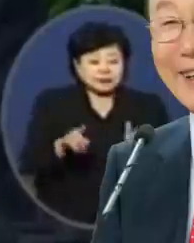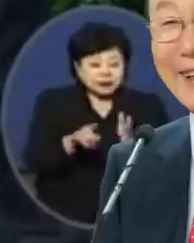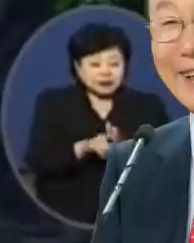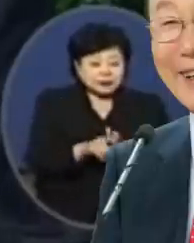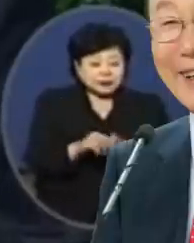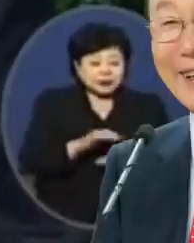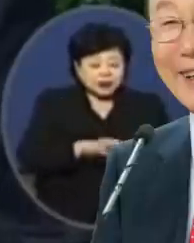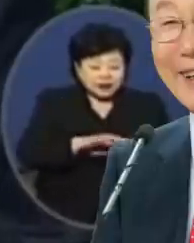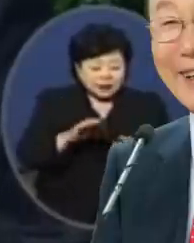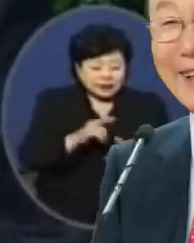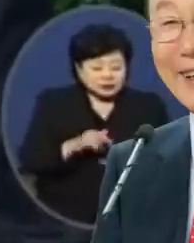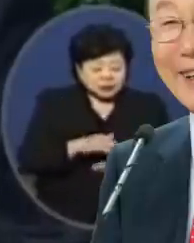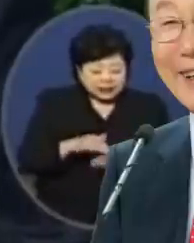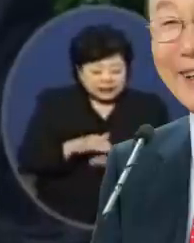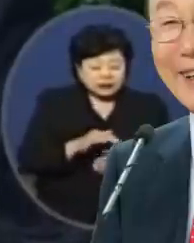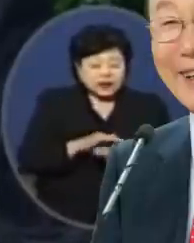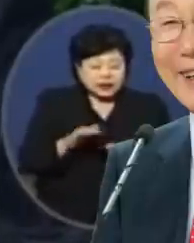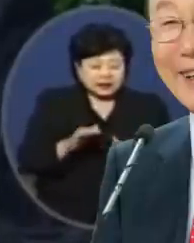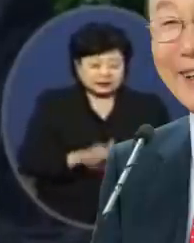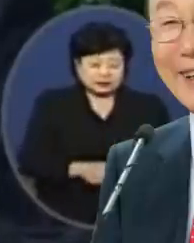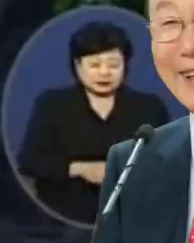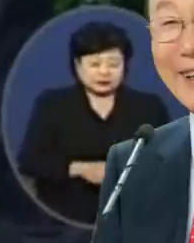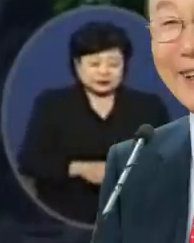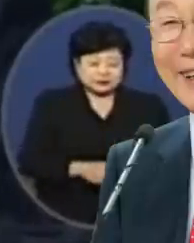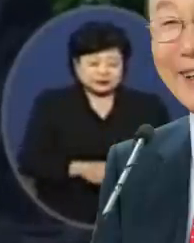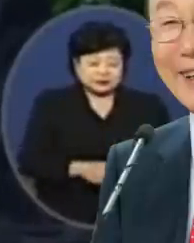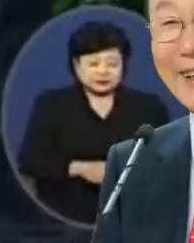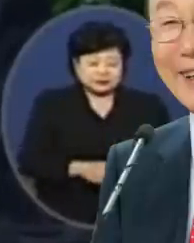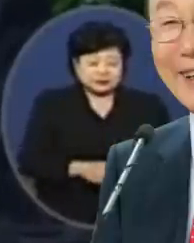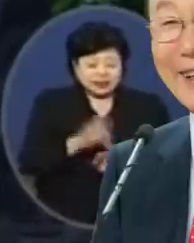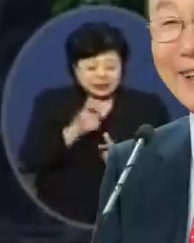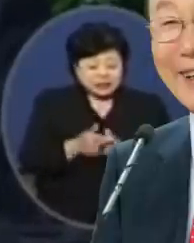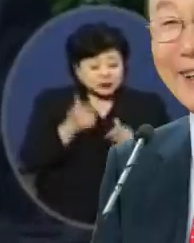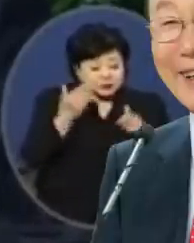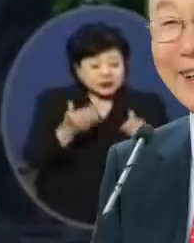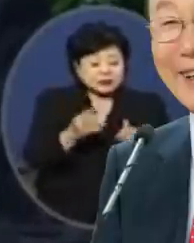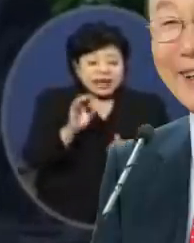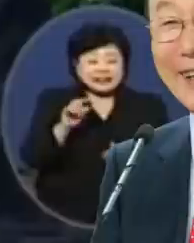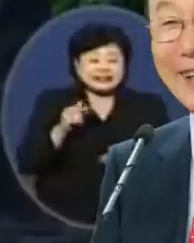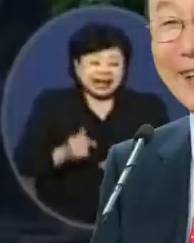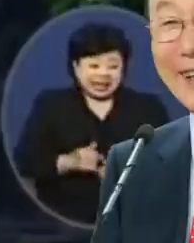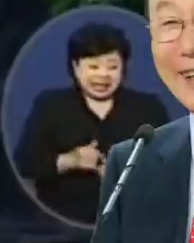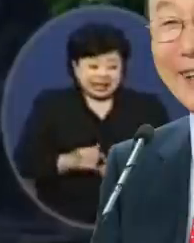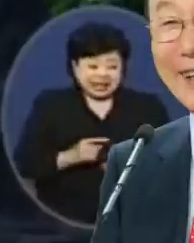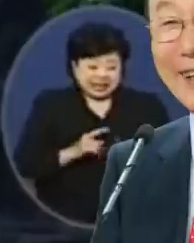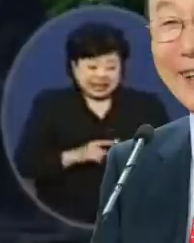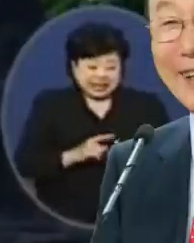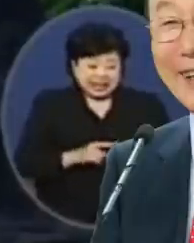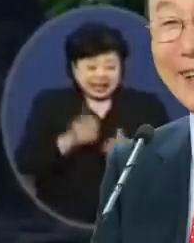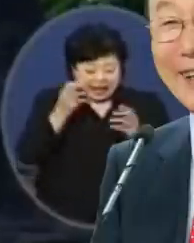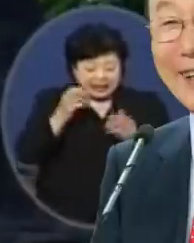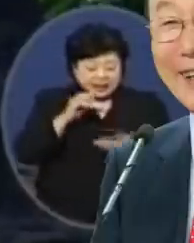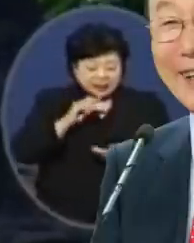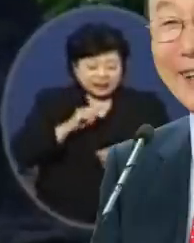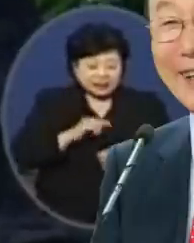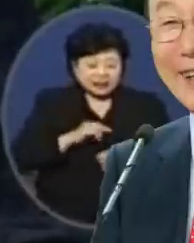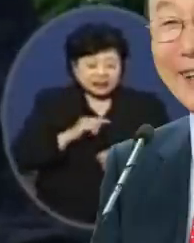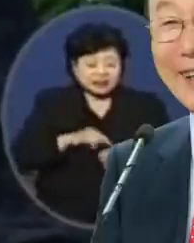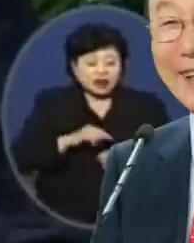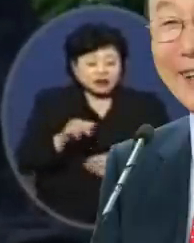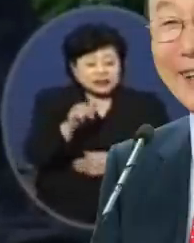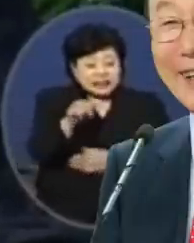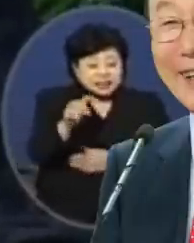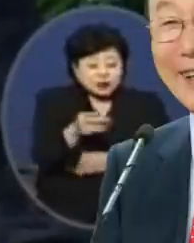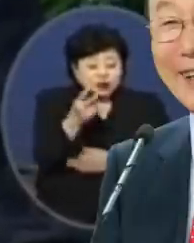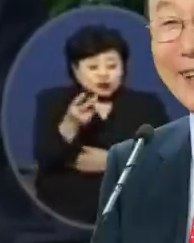믿음으로 해결하려고 하지 않고 계산으로 해결하려고 하는 것입니다. 예수님께서는 안드레와 그 어린아이의 보리떡 다섯 개 물고기 두